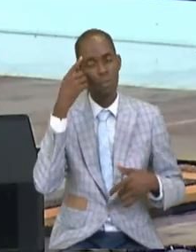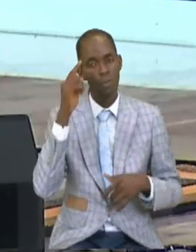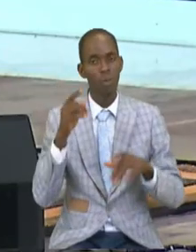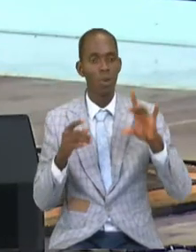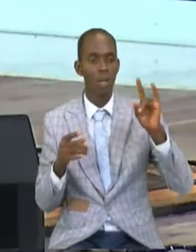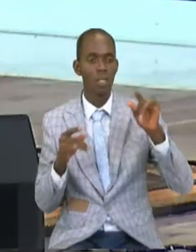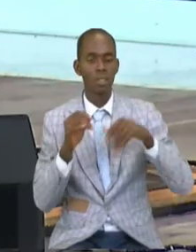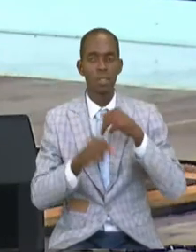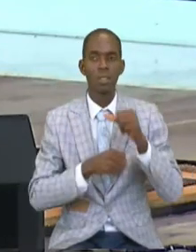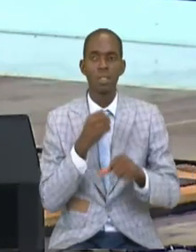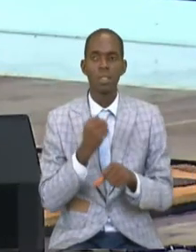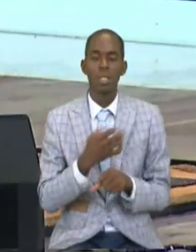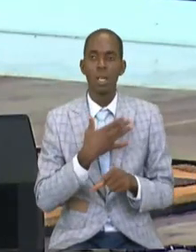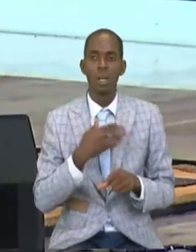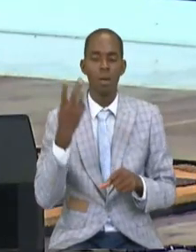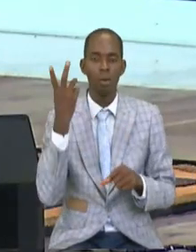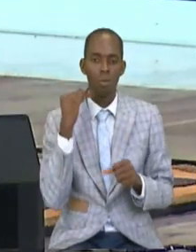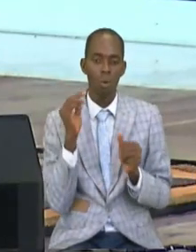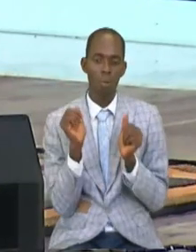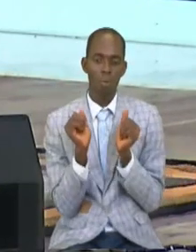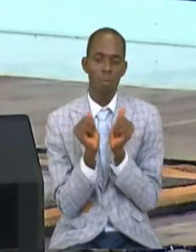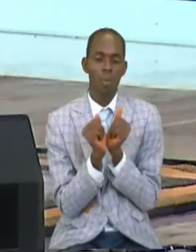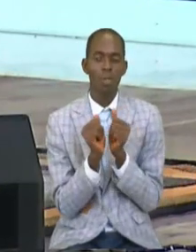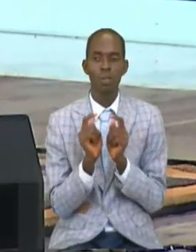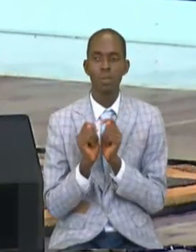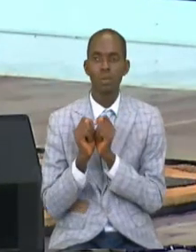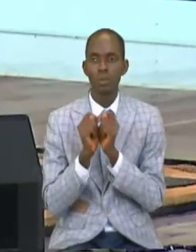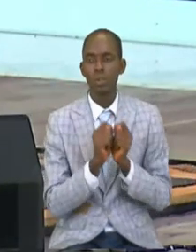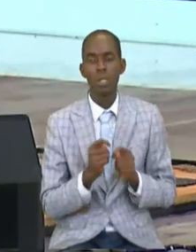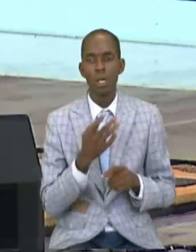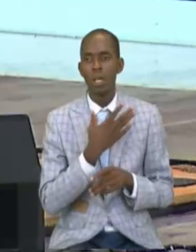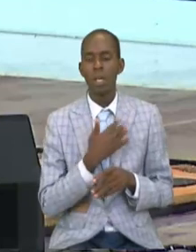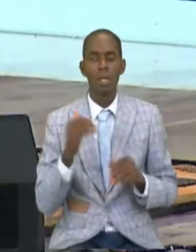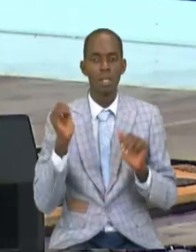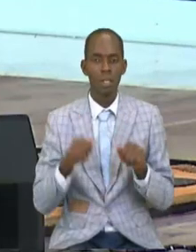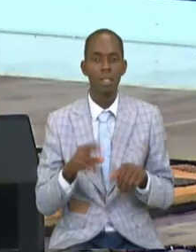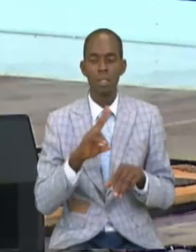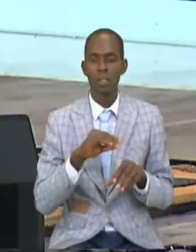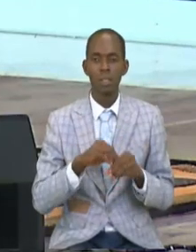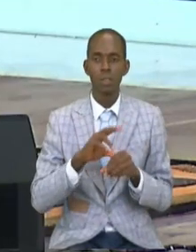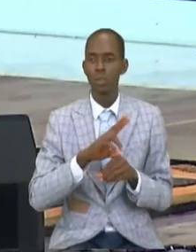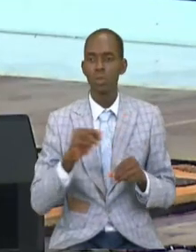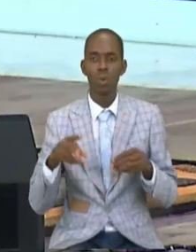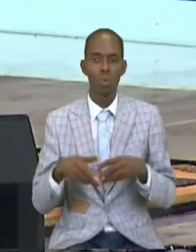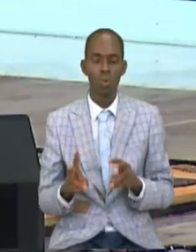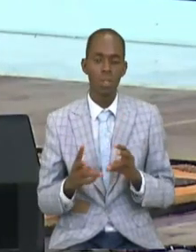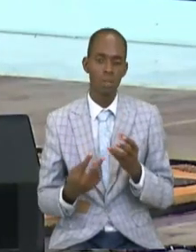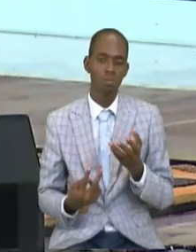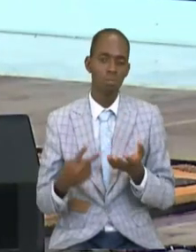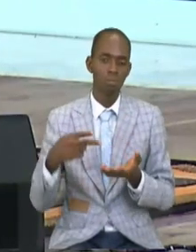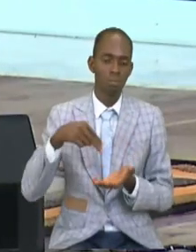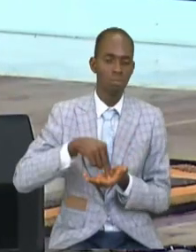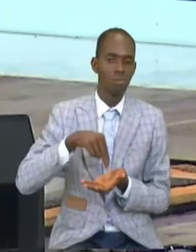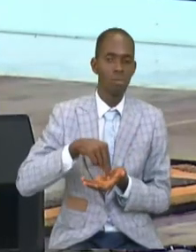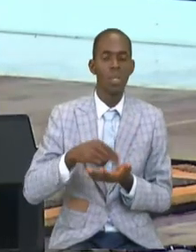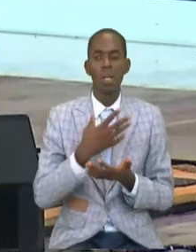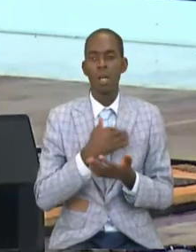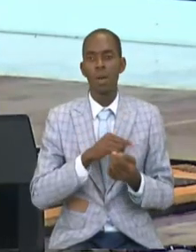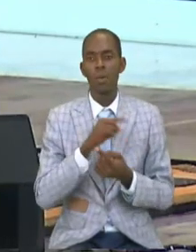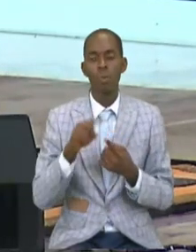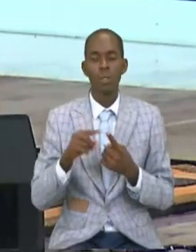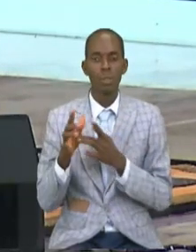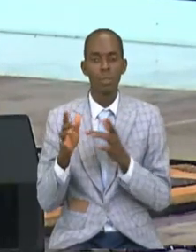femme possédée d'un esprit qui la rendait infirme depuis 18 ans. Elle était courbée et ne pouvait pas du tout se